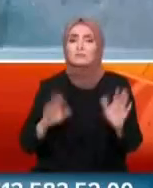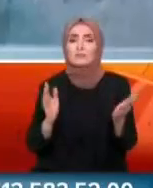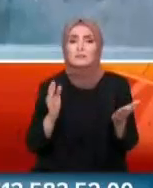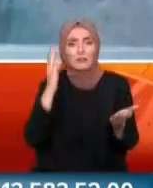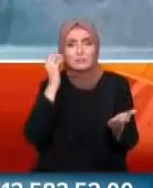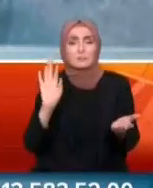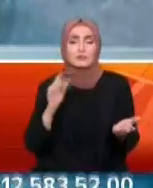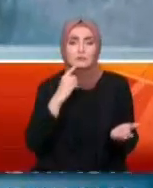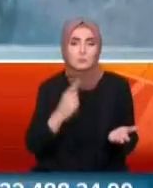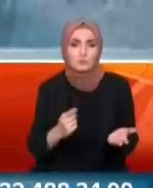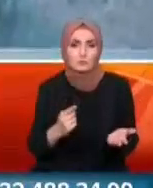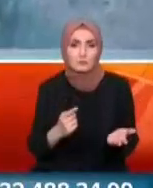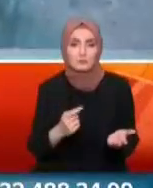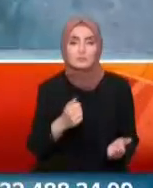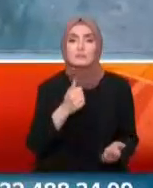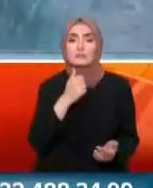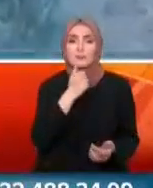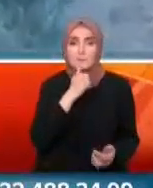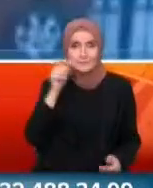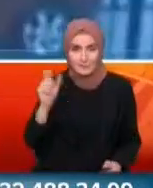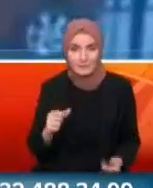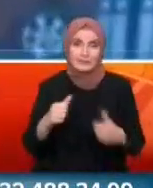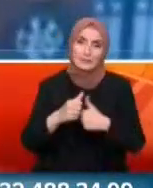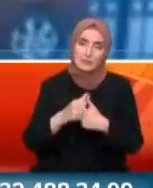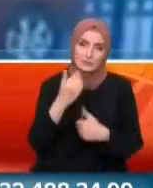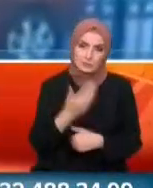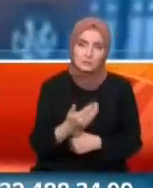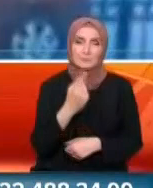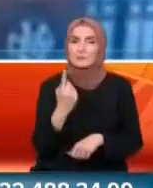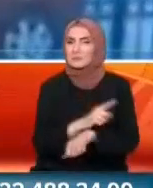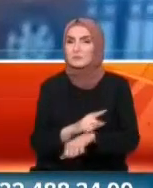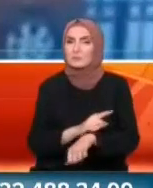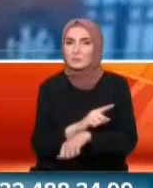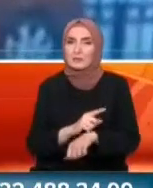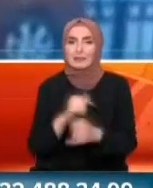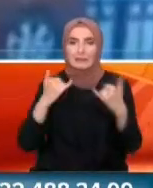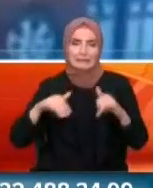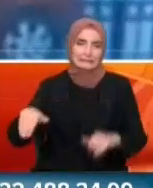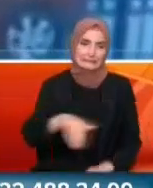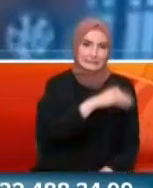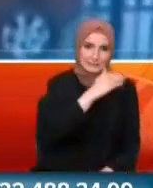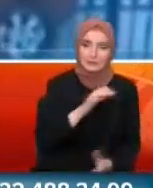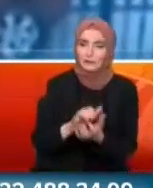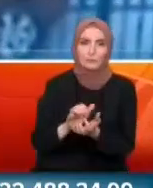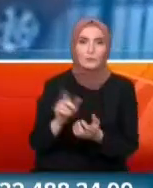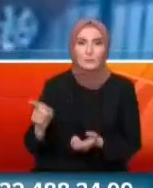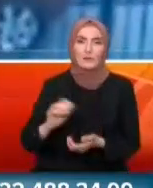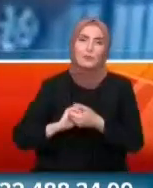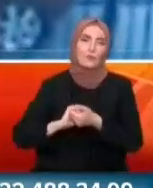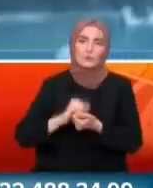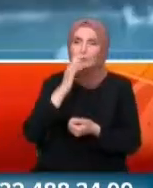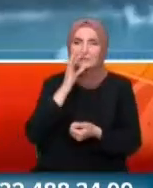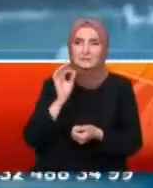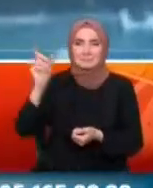değiliz. Can Özula ve eşi bir süredir tatildeydi. Köpekleri Nero'yu aile dostlarına emanet ettiler. Nero ve o